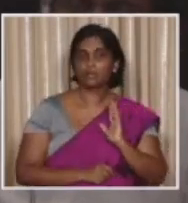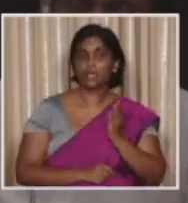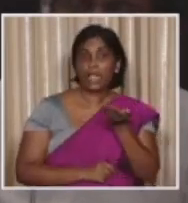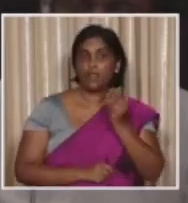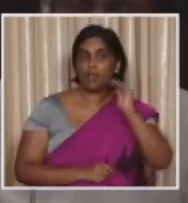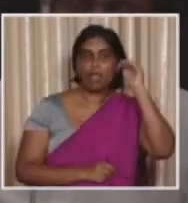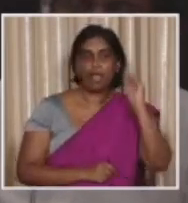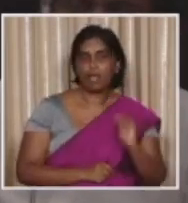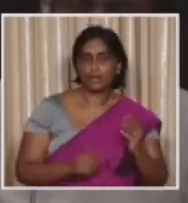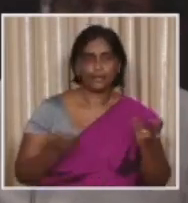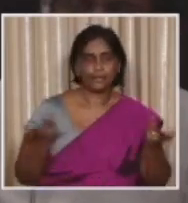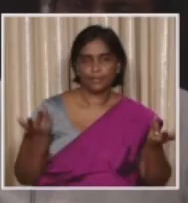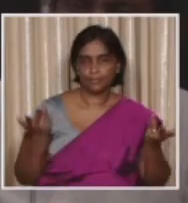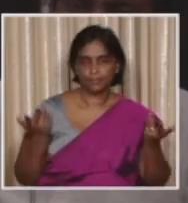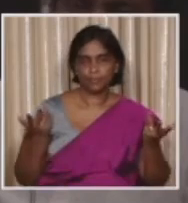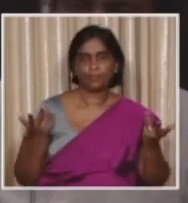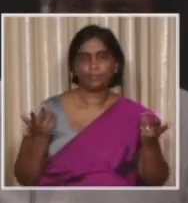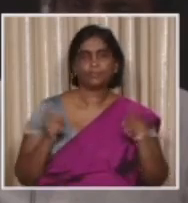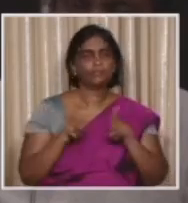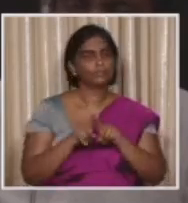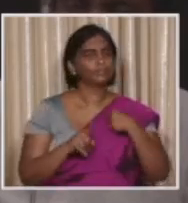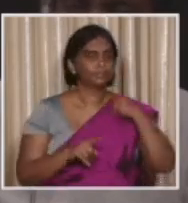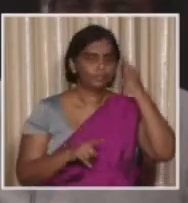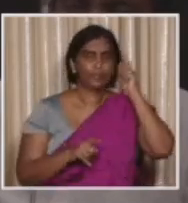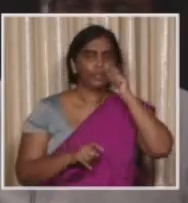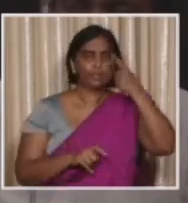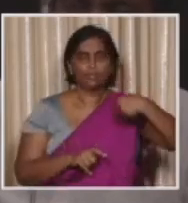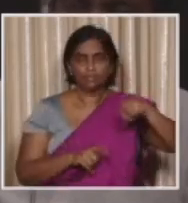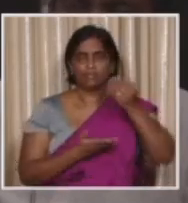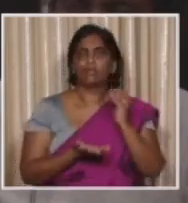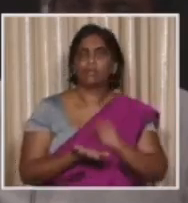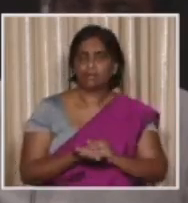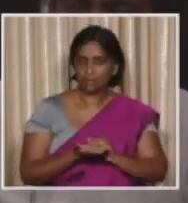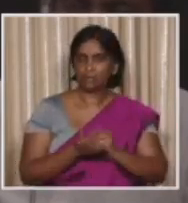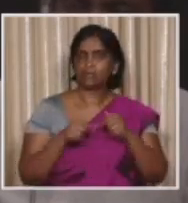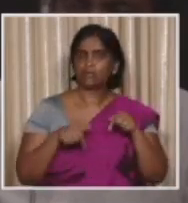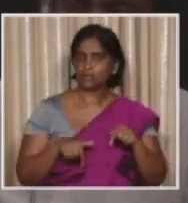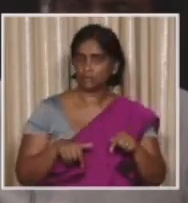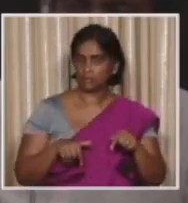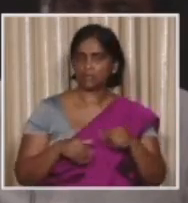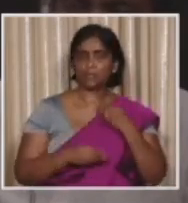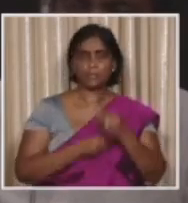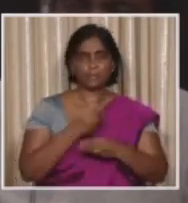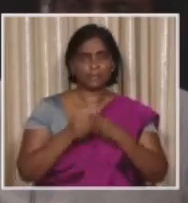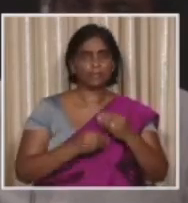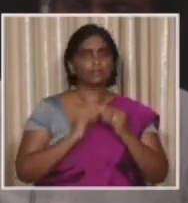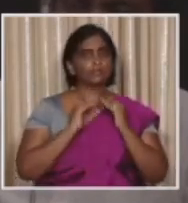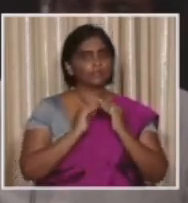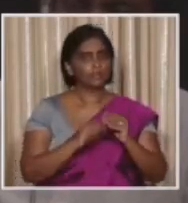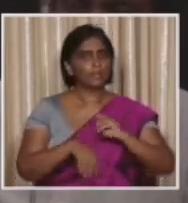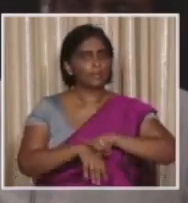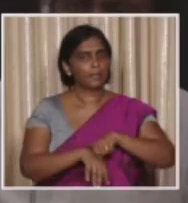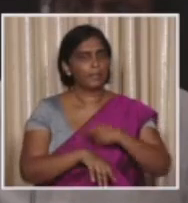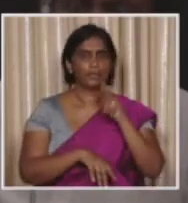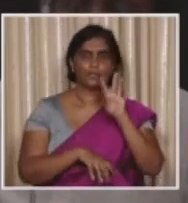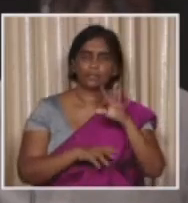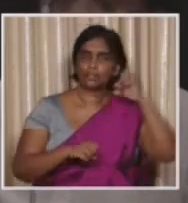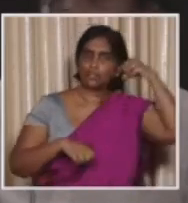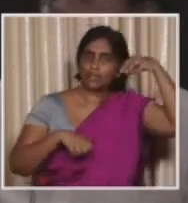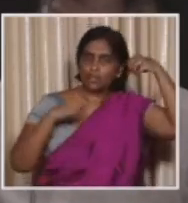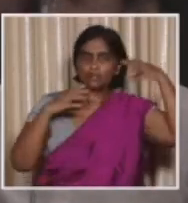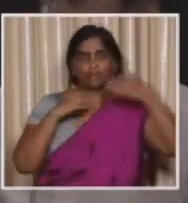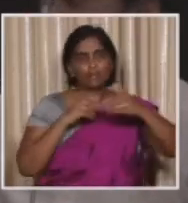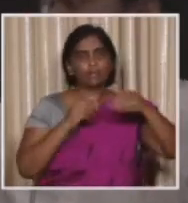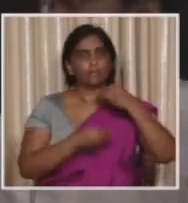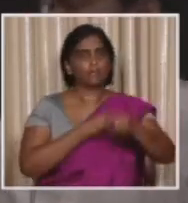ඉල්ලුමේ අඩුවක් වෙලා තිබුණේ නැහැ. ඒක පැත්තකින් අපි දන්නවා ජනතාව නැවත වතාවක් අද කර්මාන්ත කරගෙන යන පැය 24 විදුලිය තියෙන